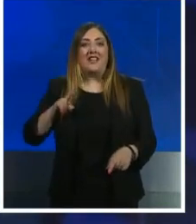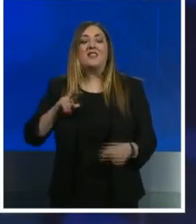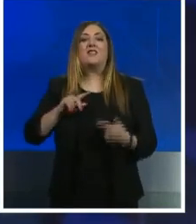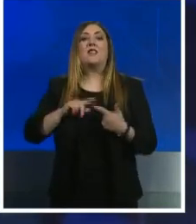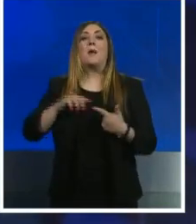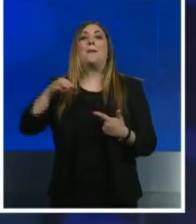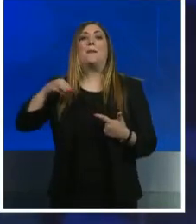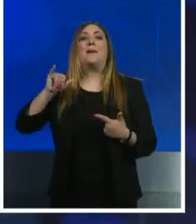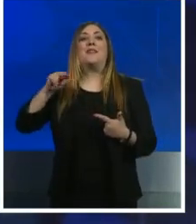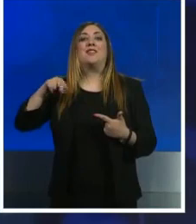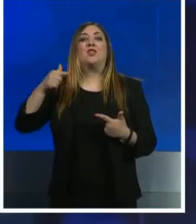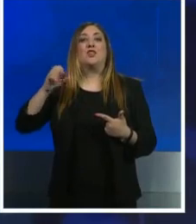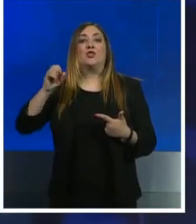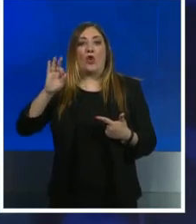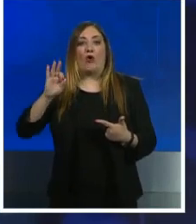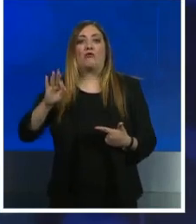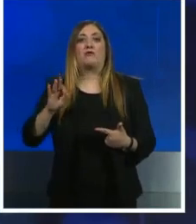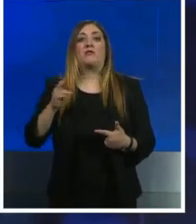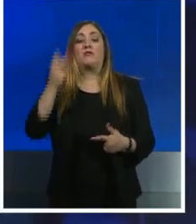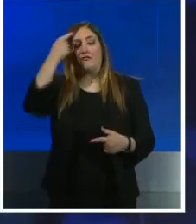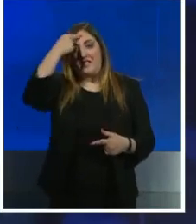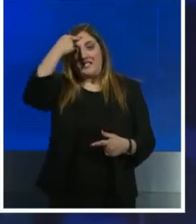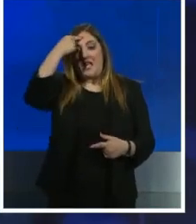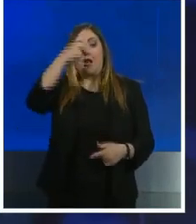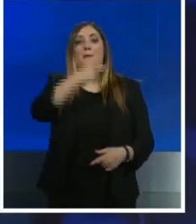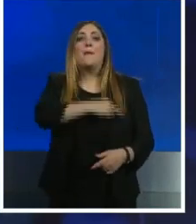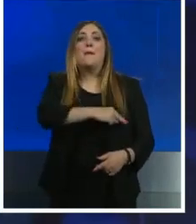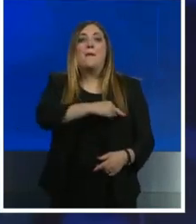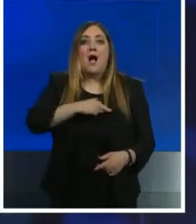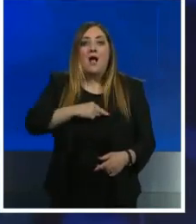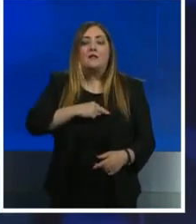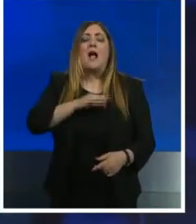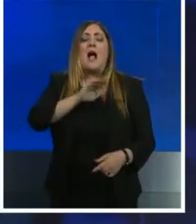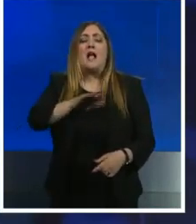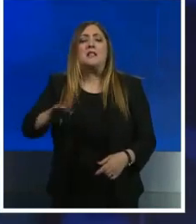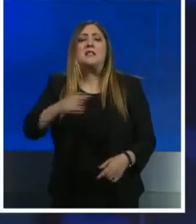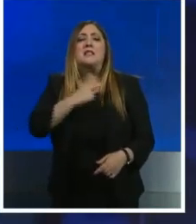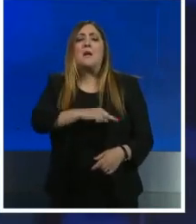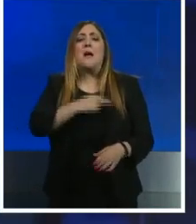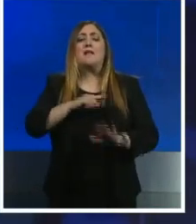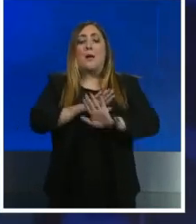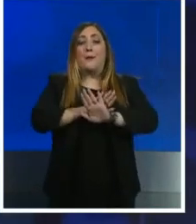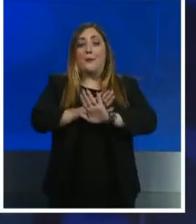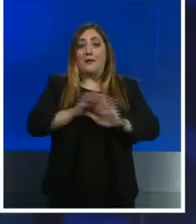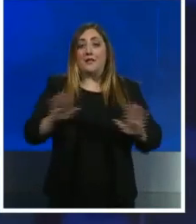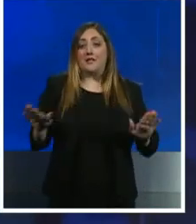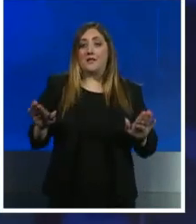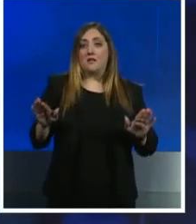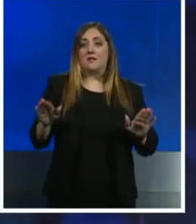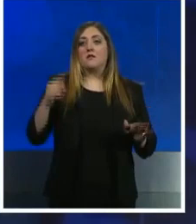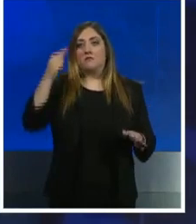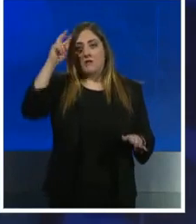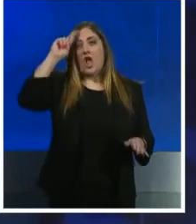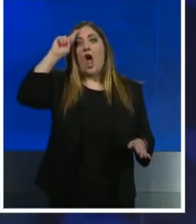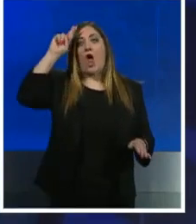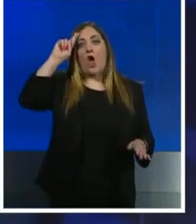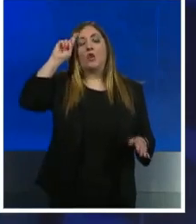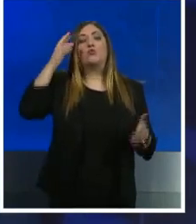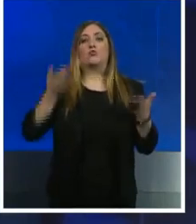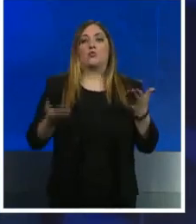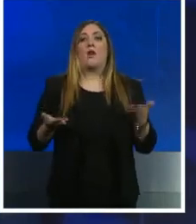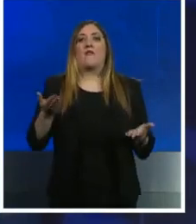neġgħu nġibuha tal-Maltin. U mhux mod loġiku. Għax dija